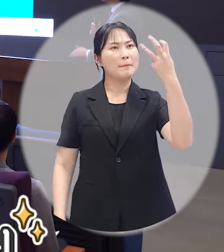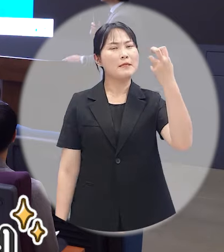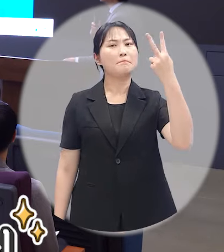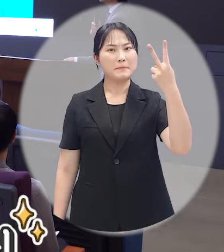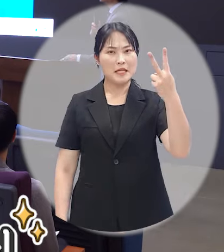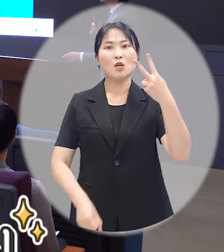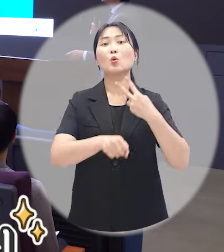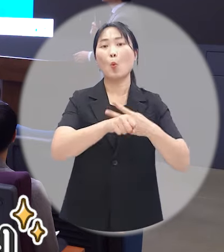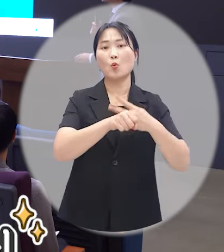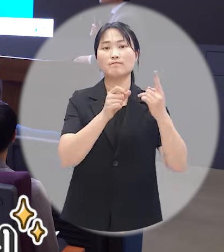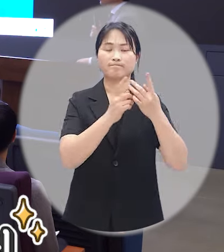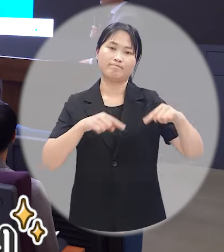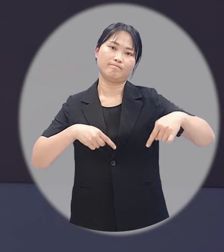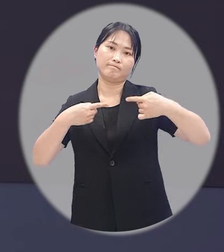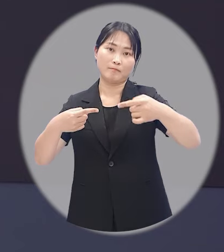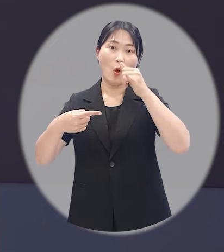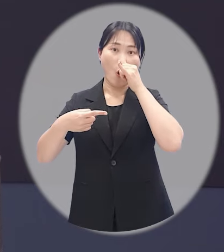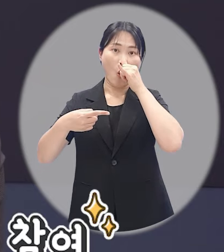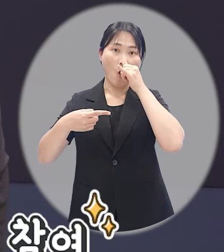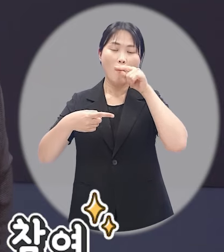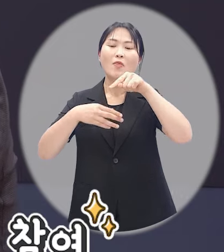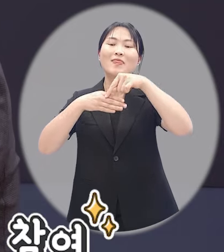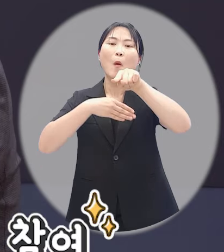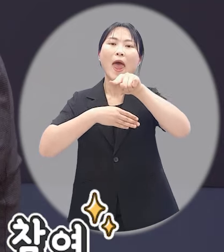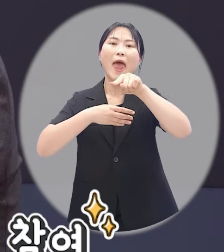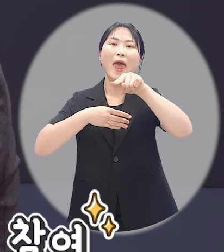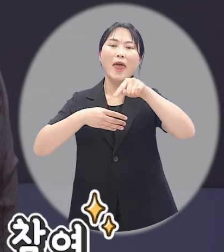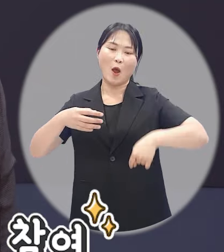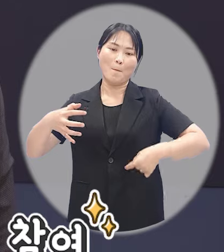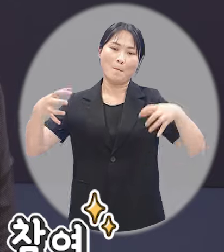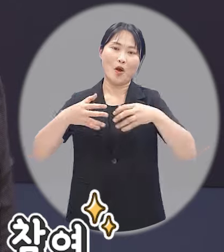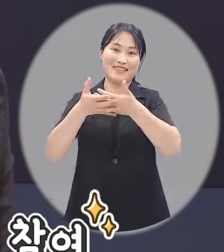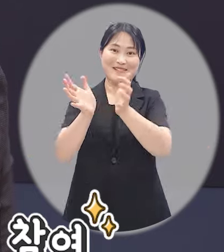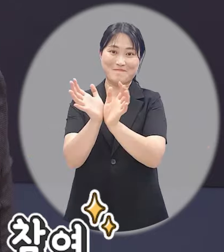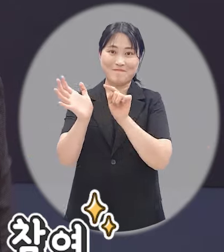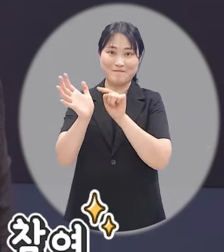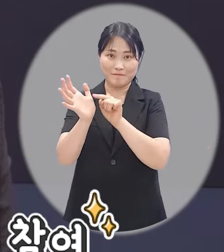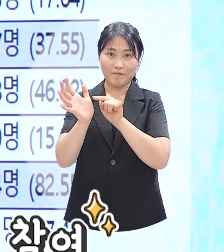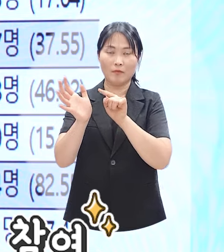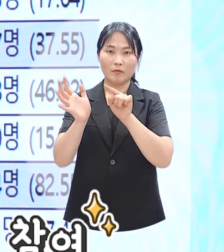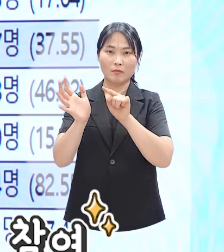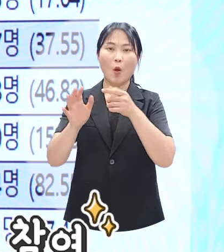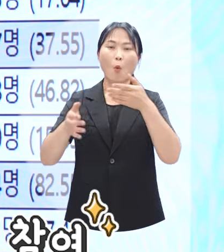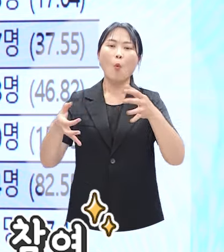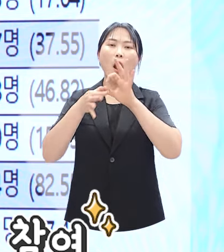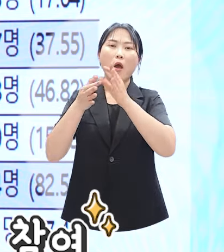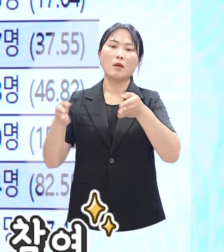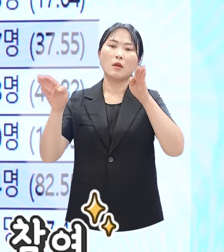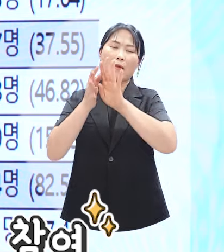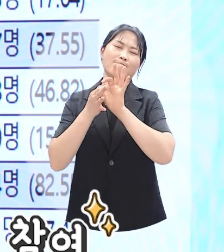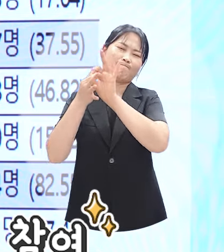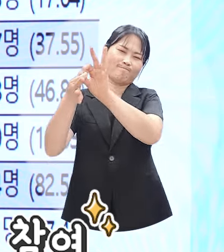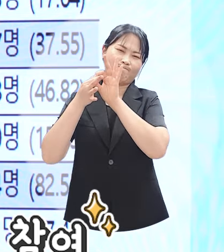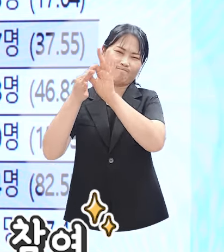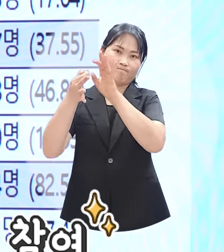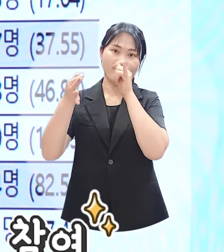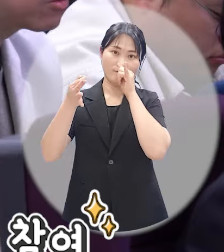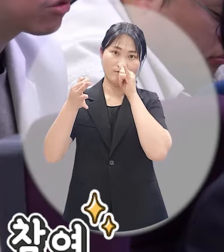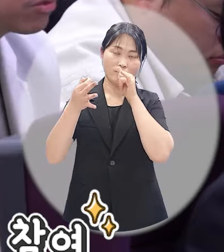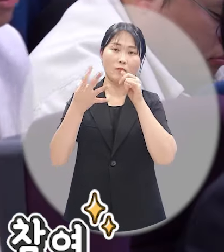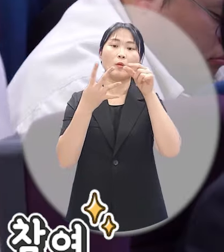132명의 현장교사로 구성되는데요. 대외협력팀은 관련 기관 간 연결망을 구축해 협력의 장을 마련해 나갈